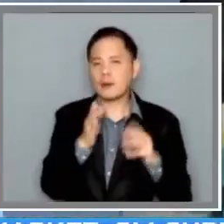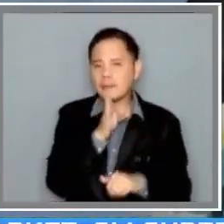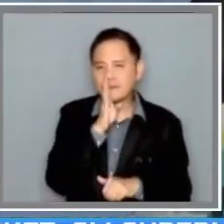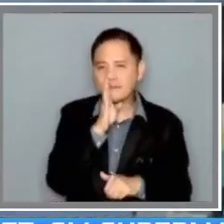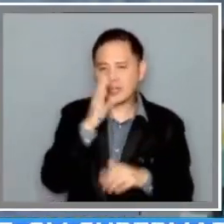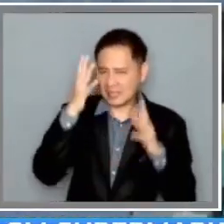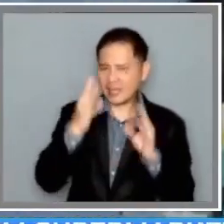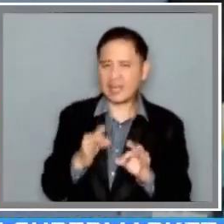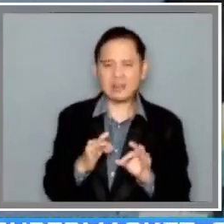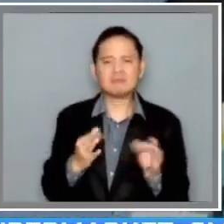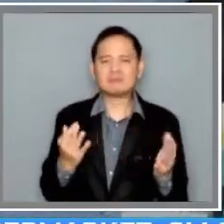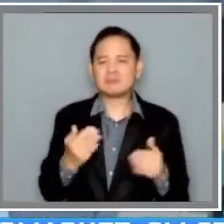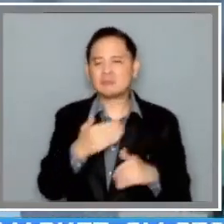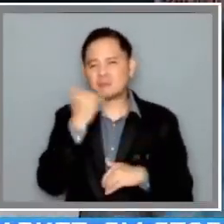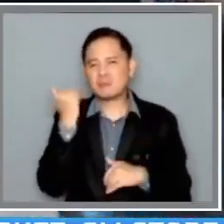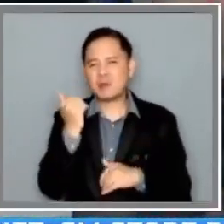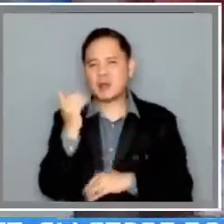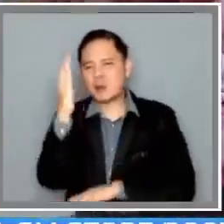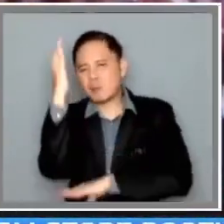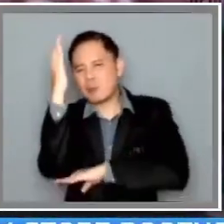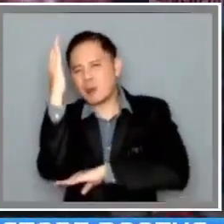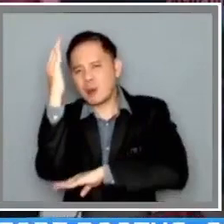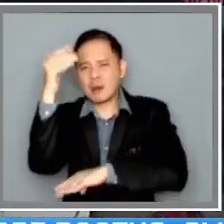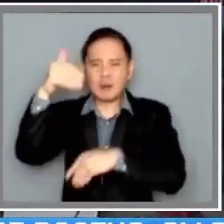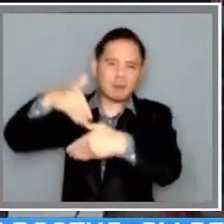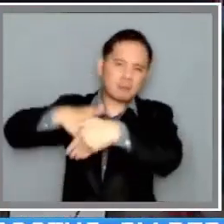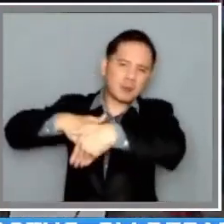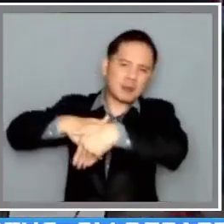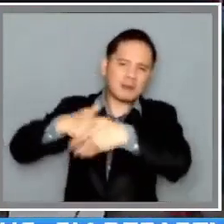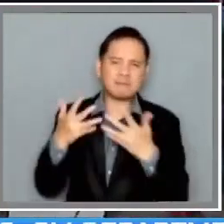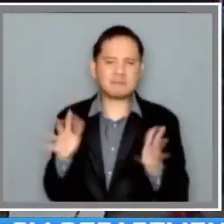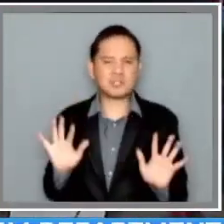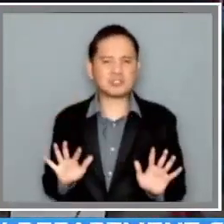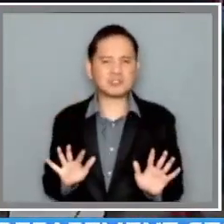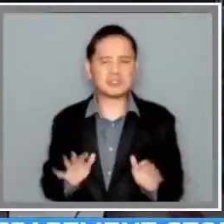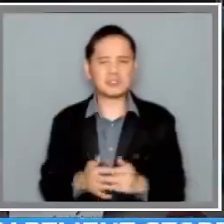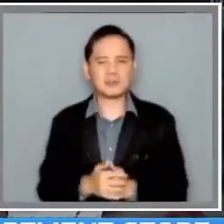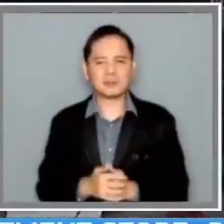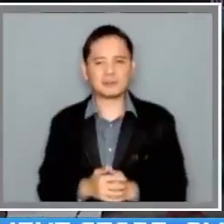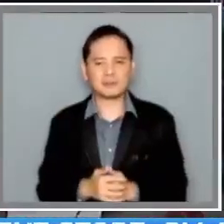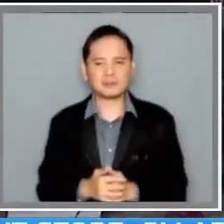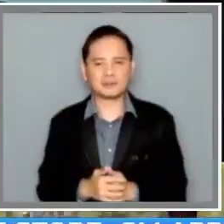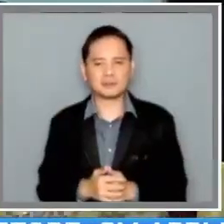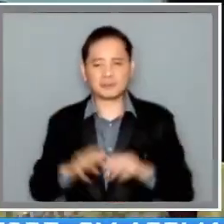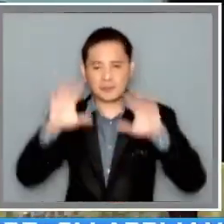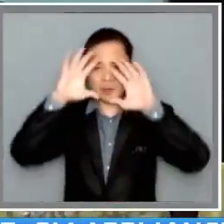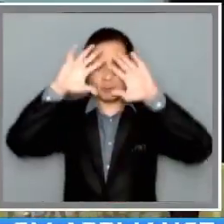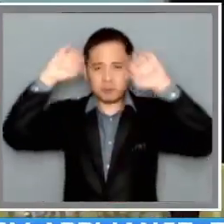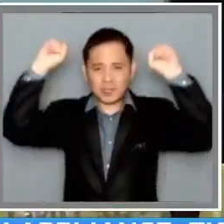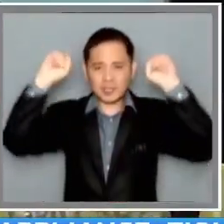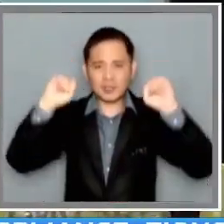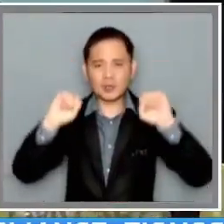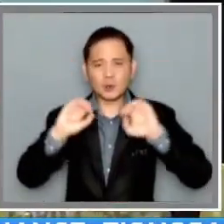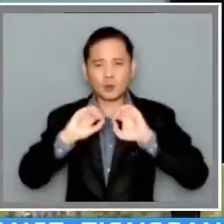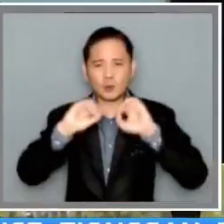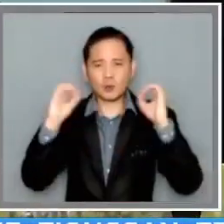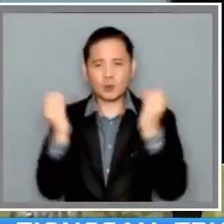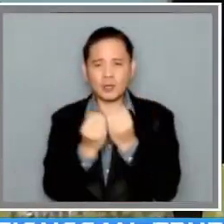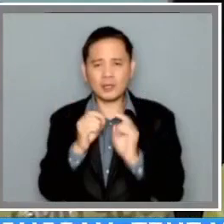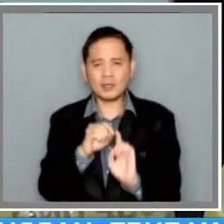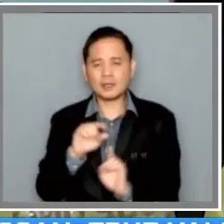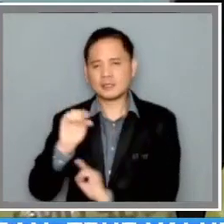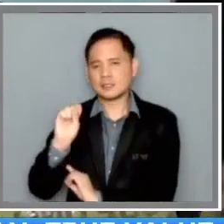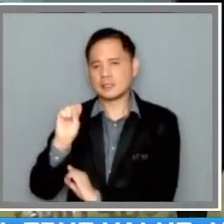Tanghali na lang, hapon na lang kakain ng kanin. Ayon kay Engineer Rosendo So, presidente ng Grupong Sinag, bagamat patuloy ang pagdating